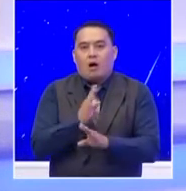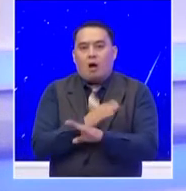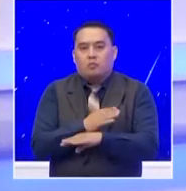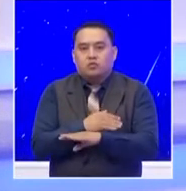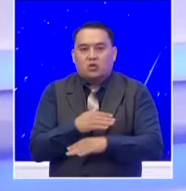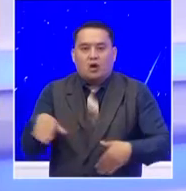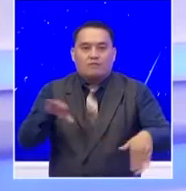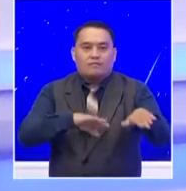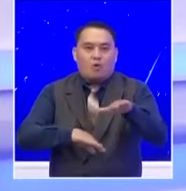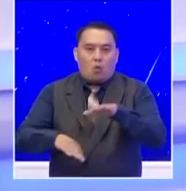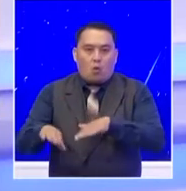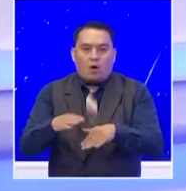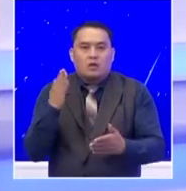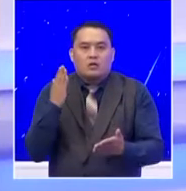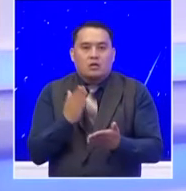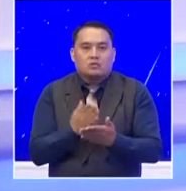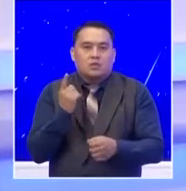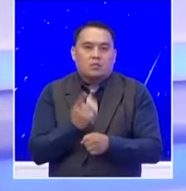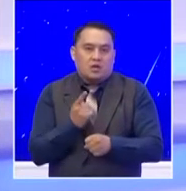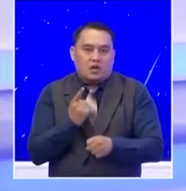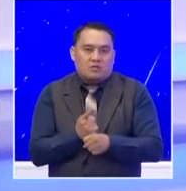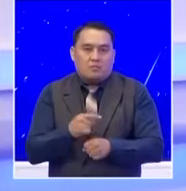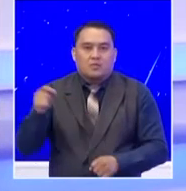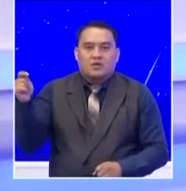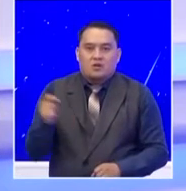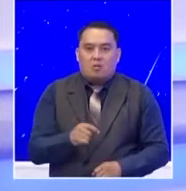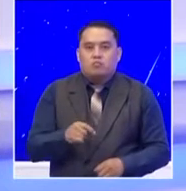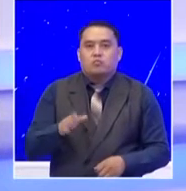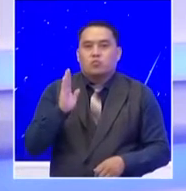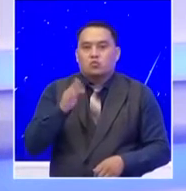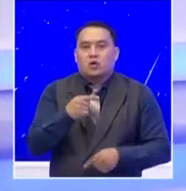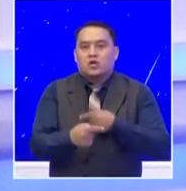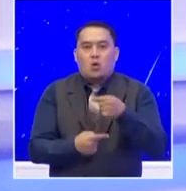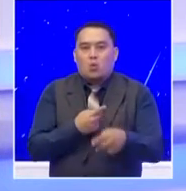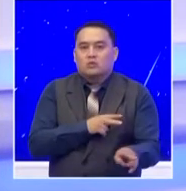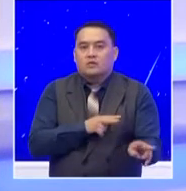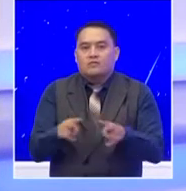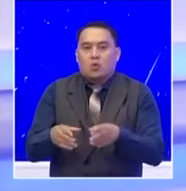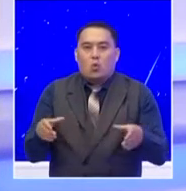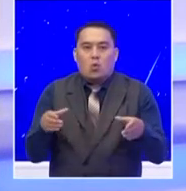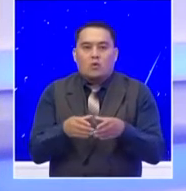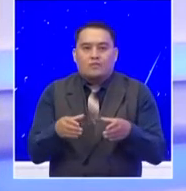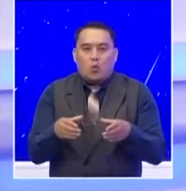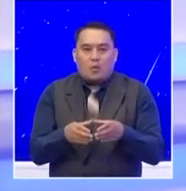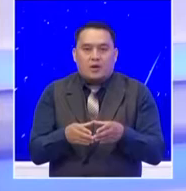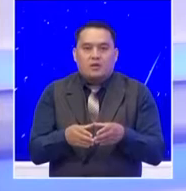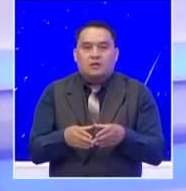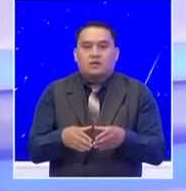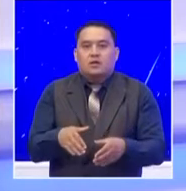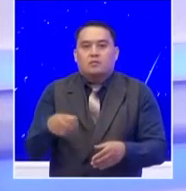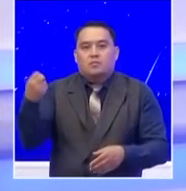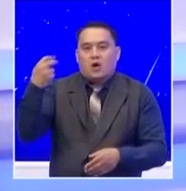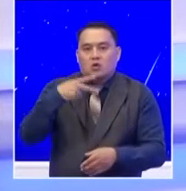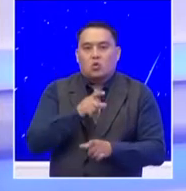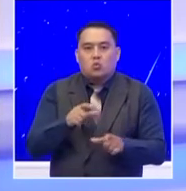так называемый «дикий отдых» все еще под запретом. Пребывание на пляжах будет регулироваться мобильными санитарными группами. Позагорать под